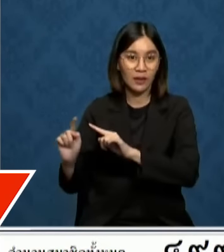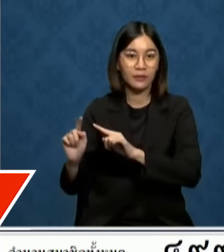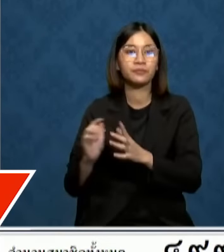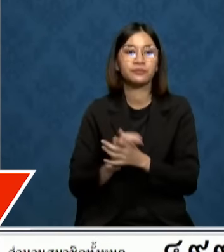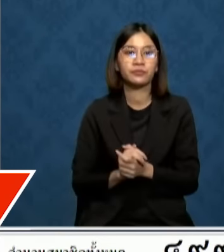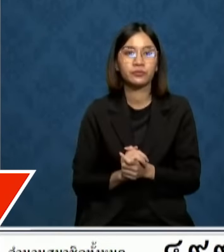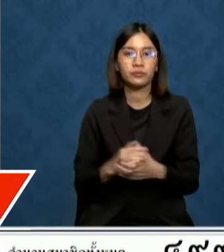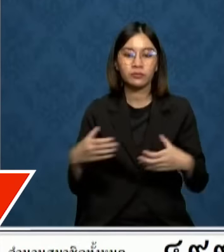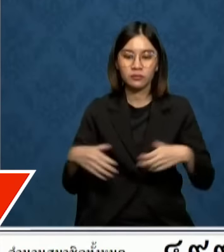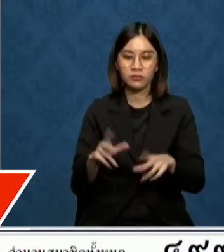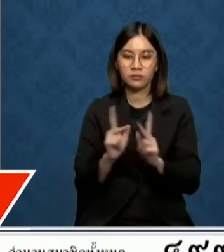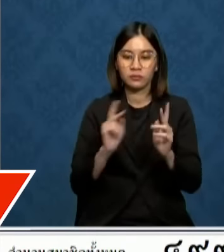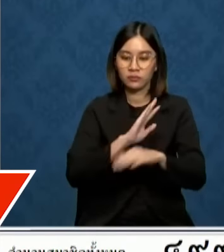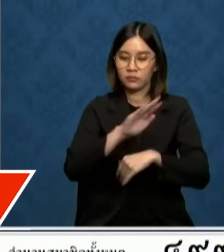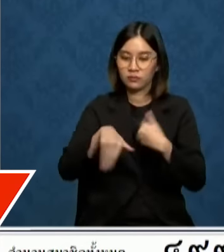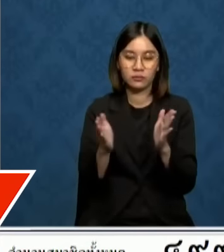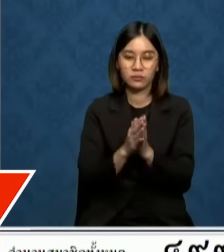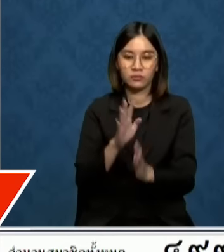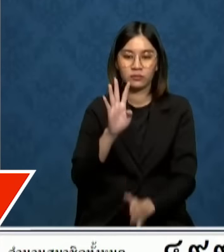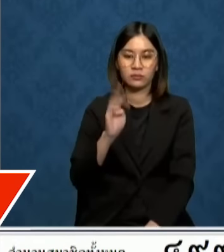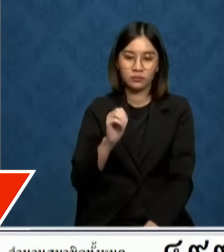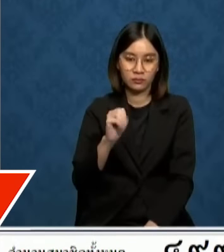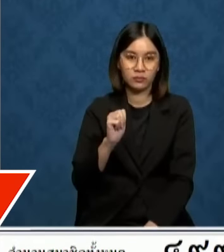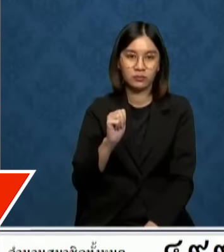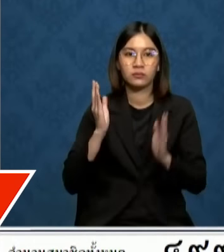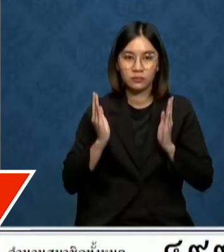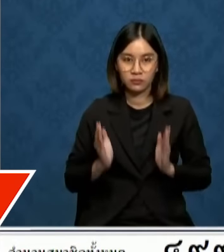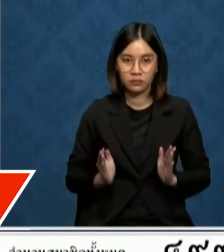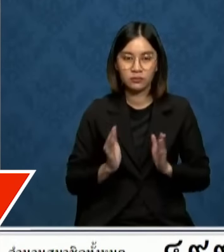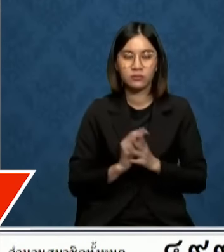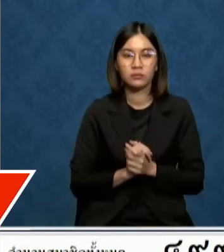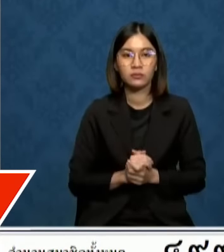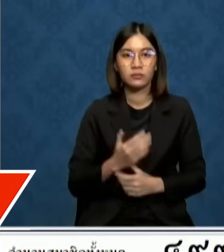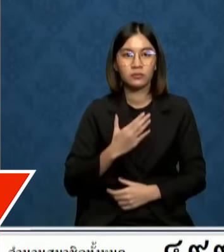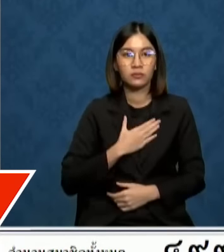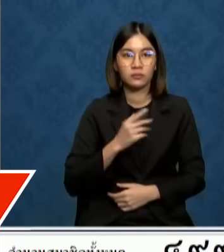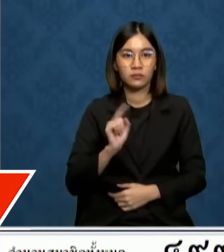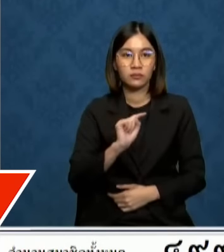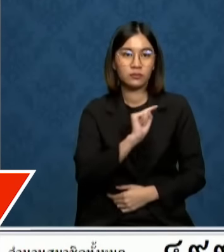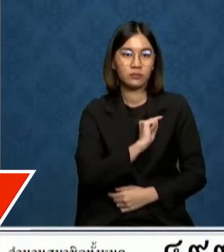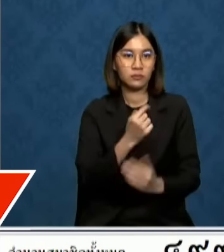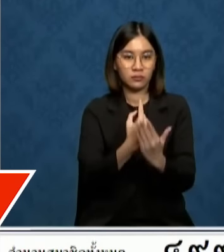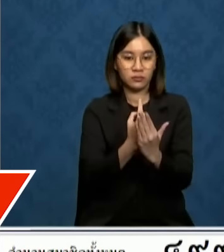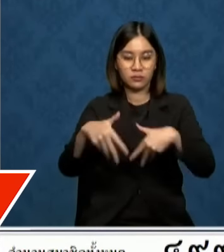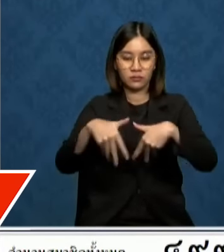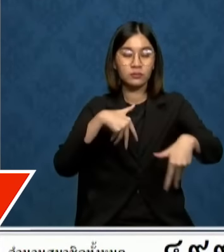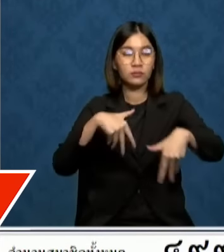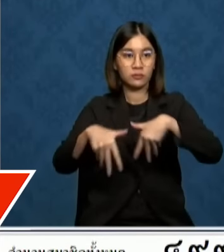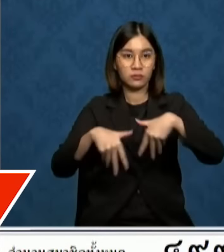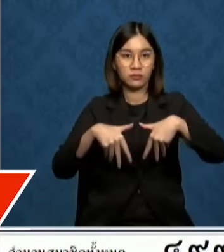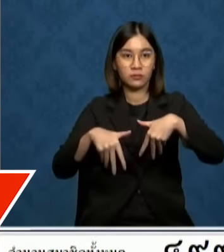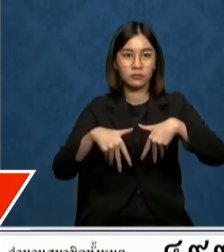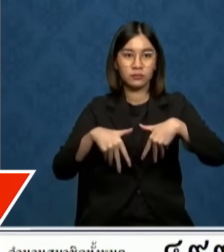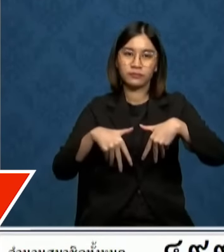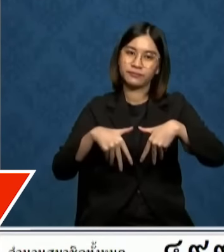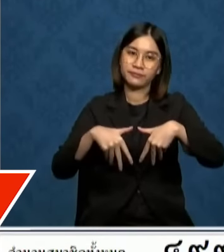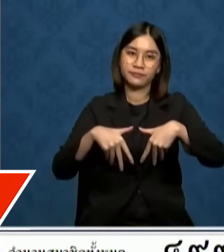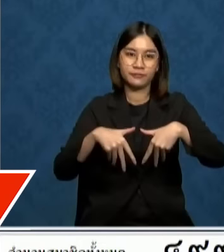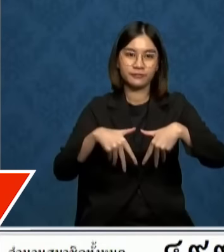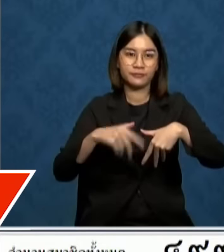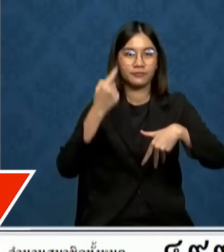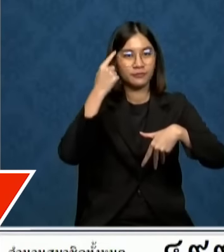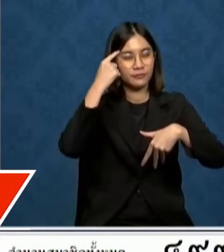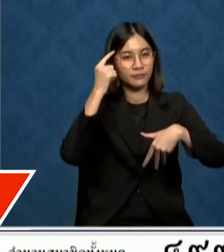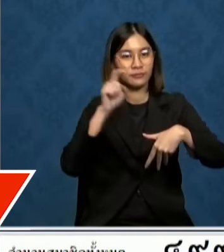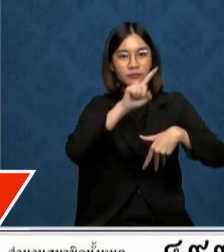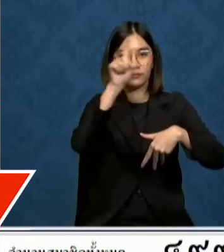รวมคณะกรรมการทั้งหมดทั้งสิ้น 10 4 47ท่านดิฉันในฐานะผู้แทนของประชาชนจึงอดไม่ได้ที่จะ